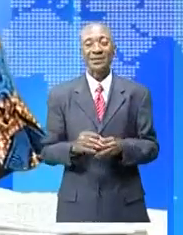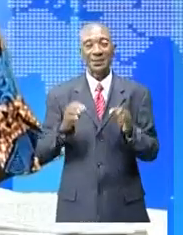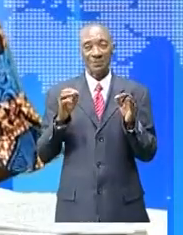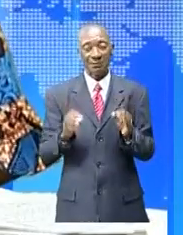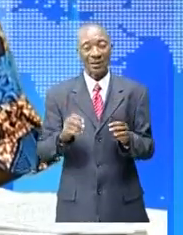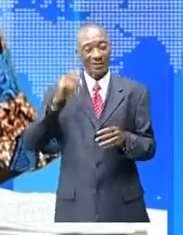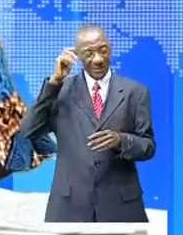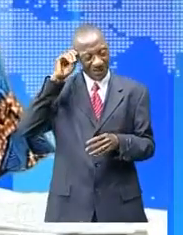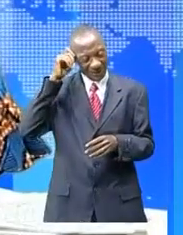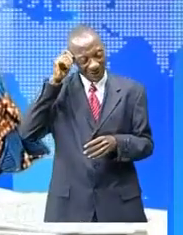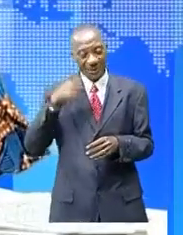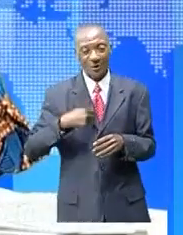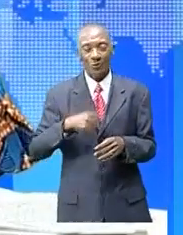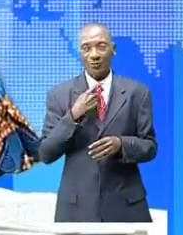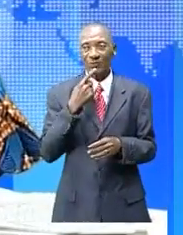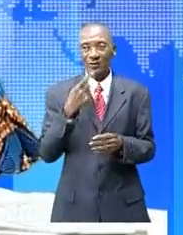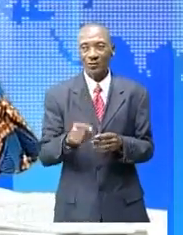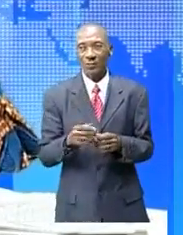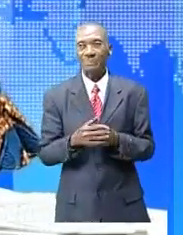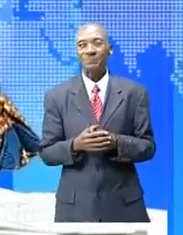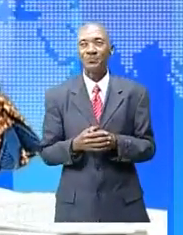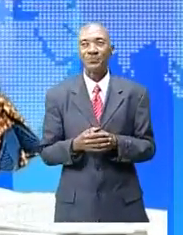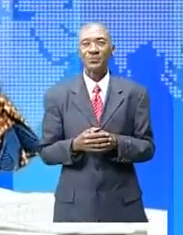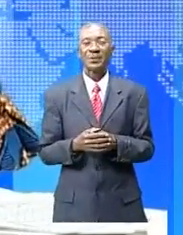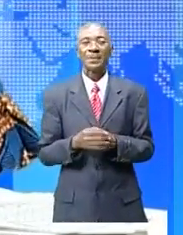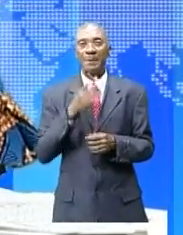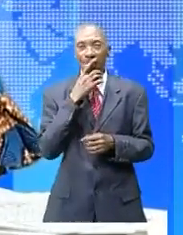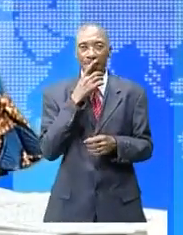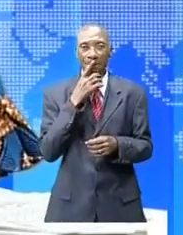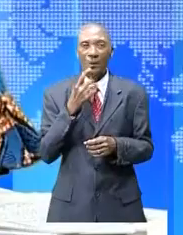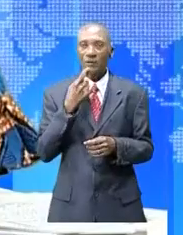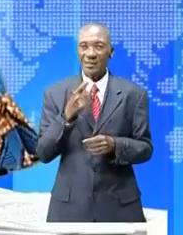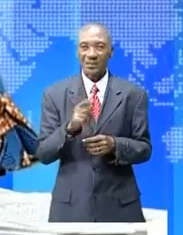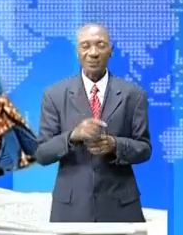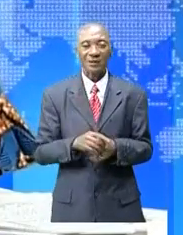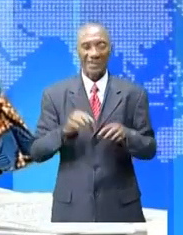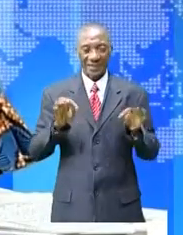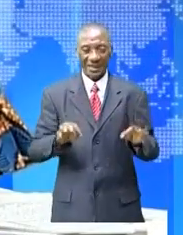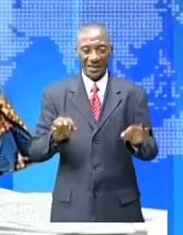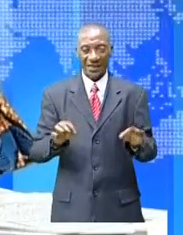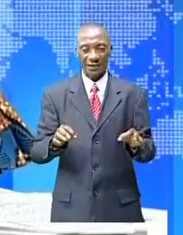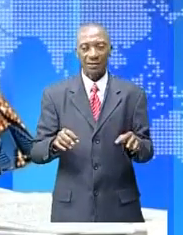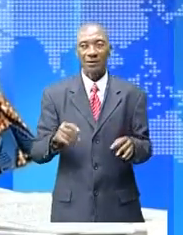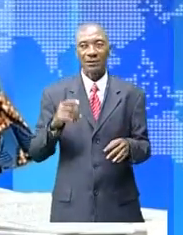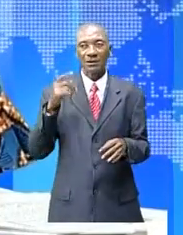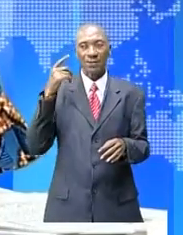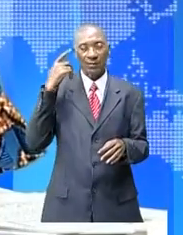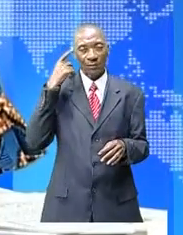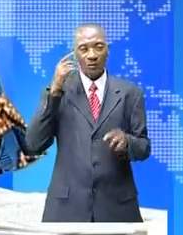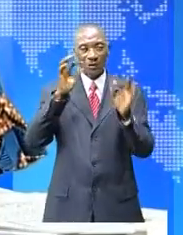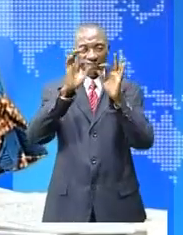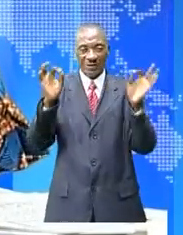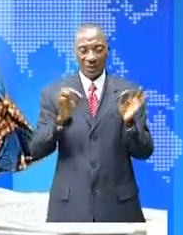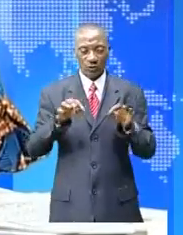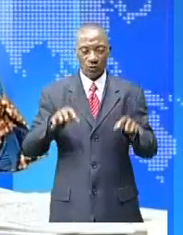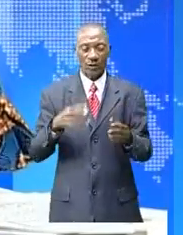les rappels des titres, l'on ne parlera plus de la spoliation du terrain Kourarampova à Lancélé. Il